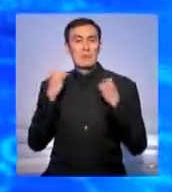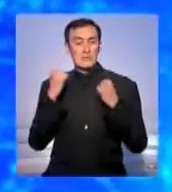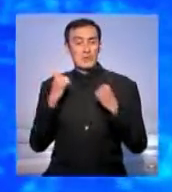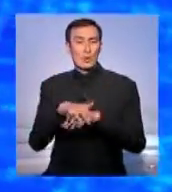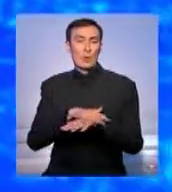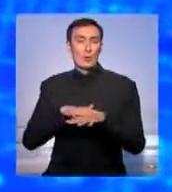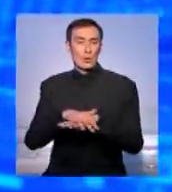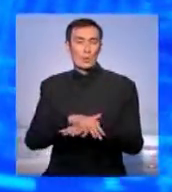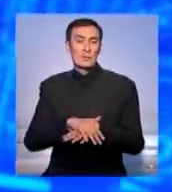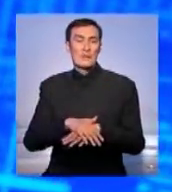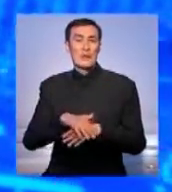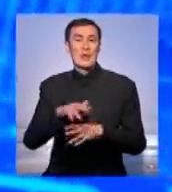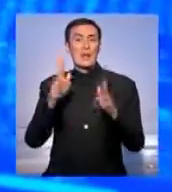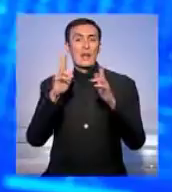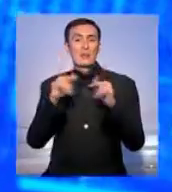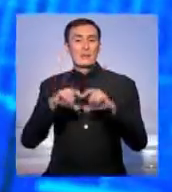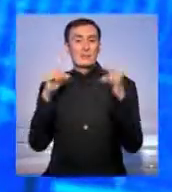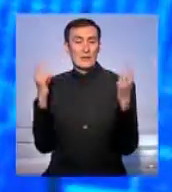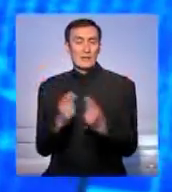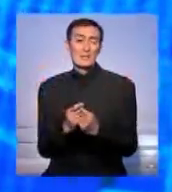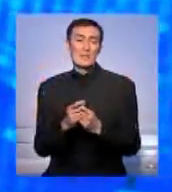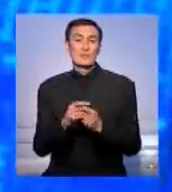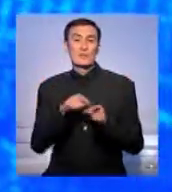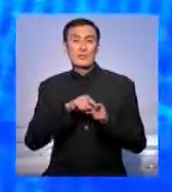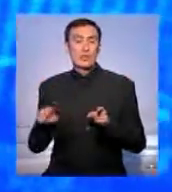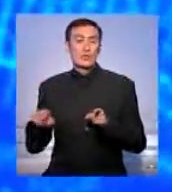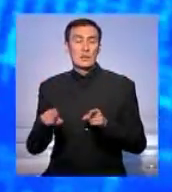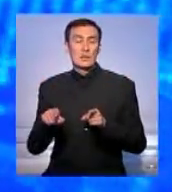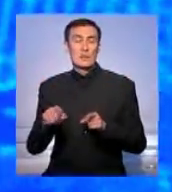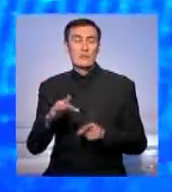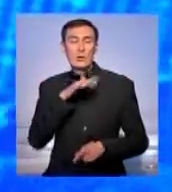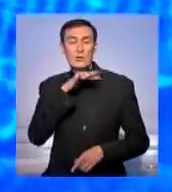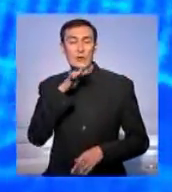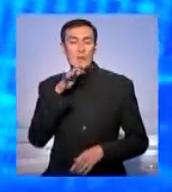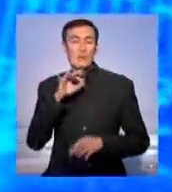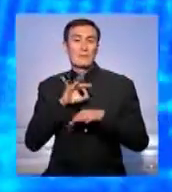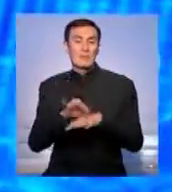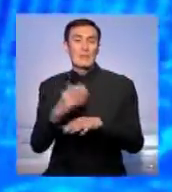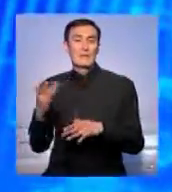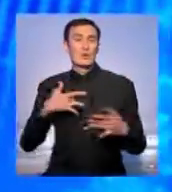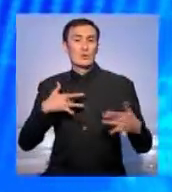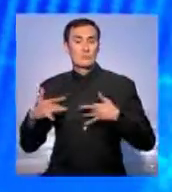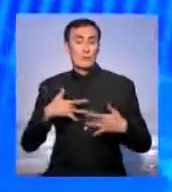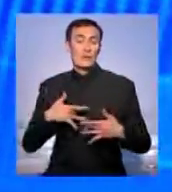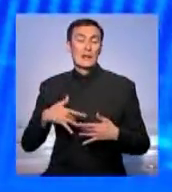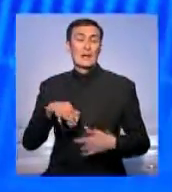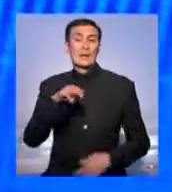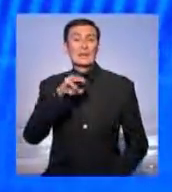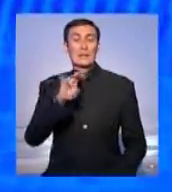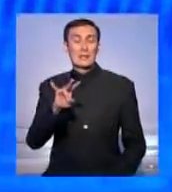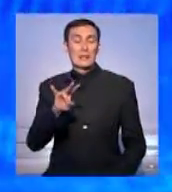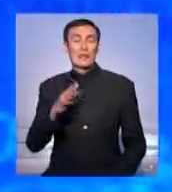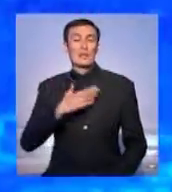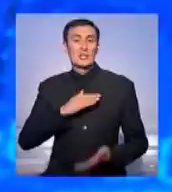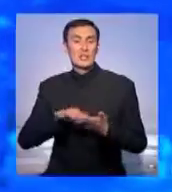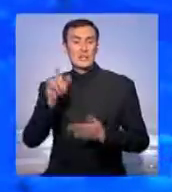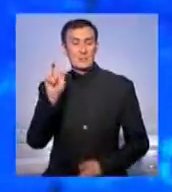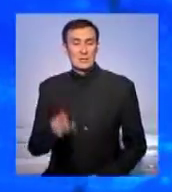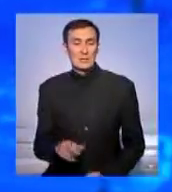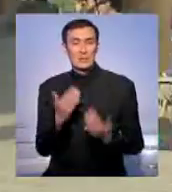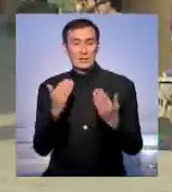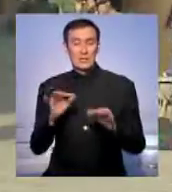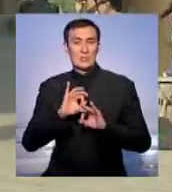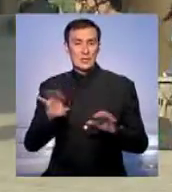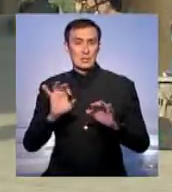люди собрались в Ледовом дворце, где на протяжении нескольких лет подряд проходили шоу Дениса Тена. Елена Шрайбер с места событий.